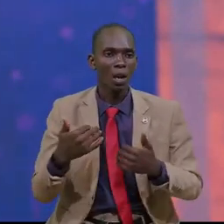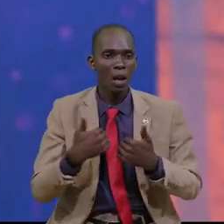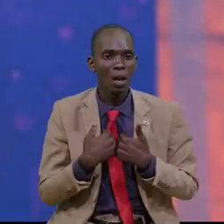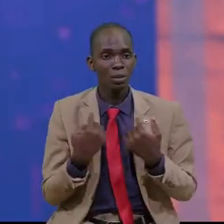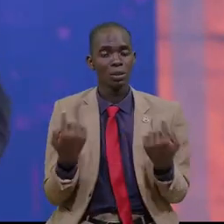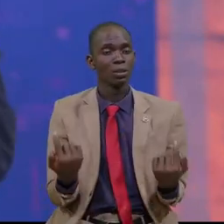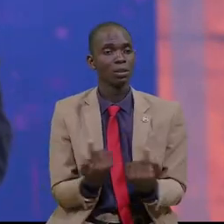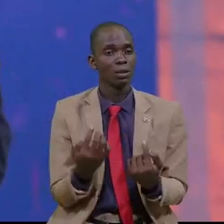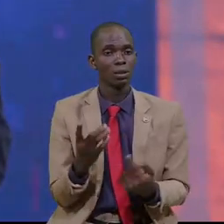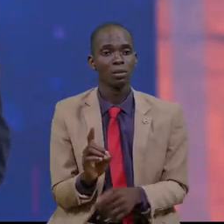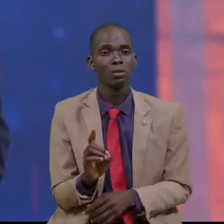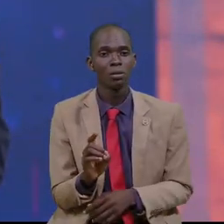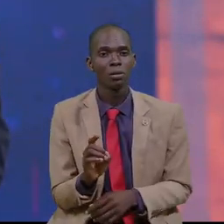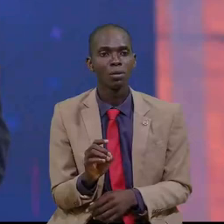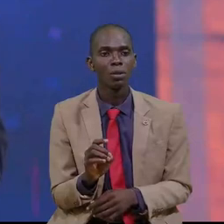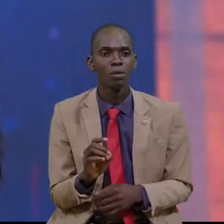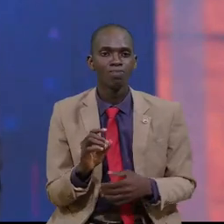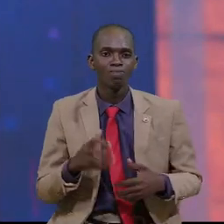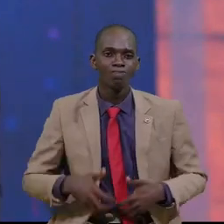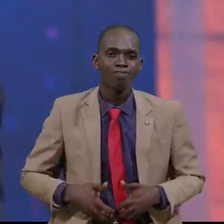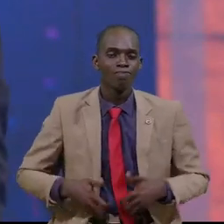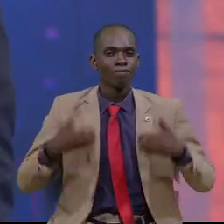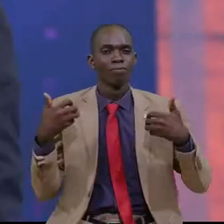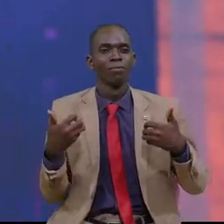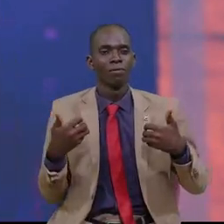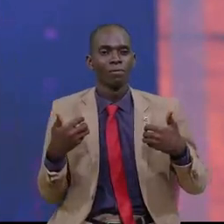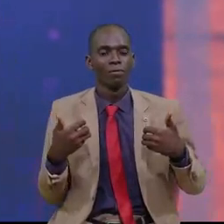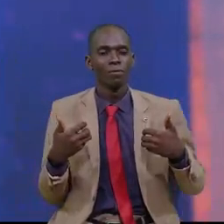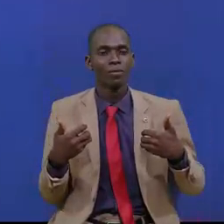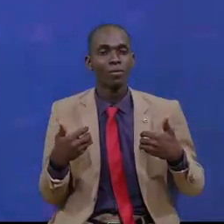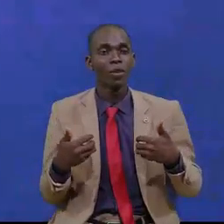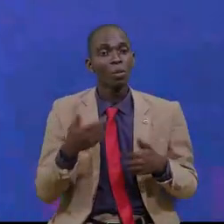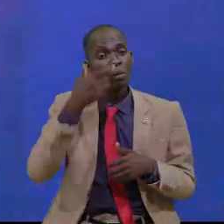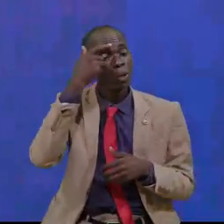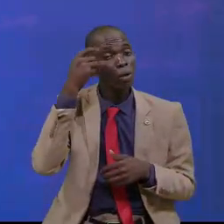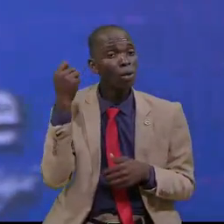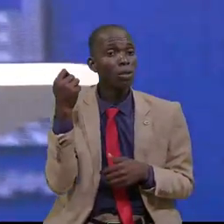cadavres tombèrent dans le désert.